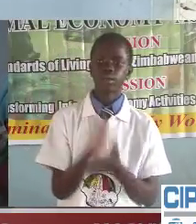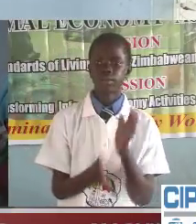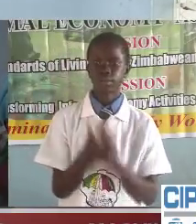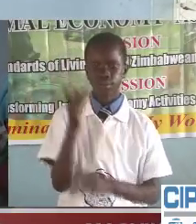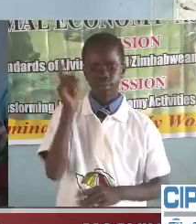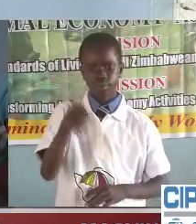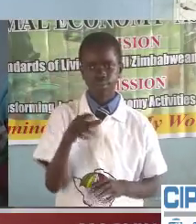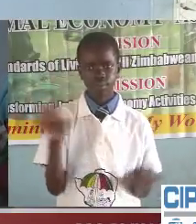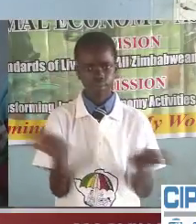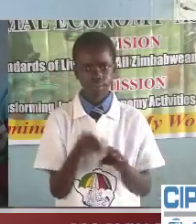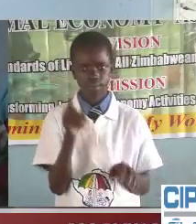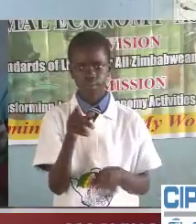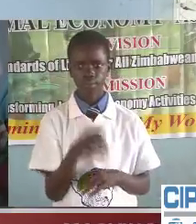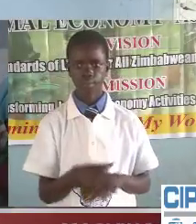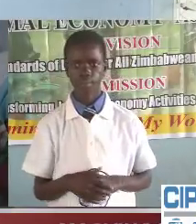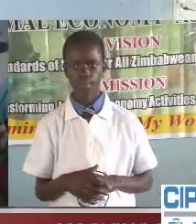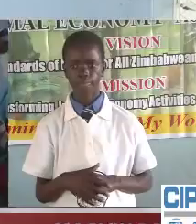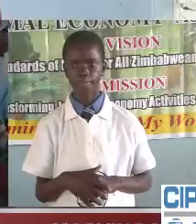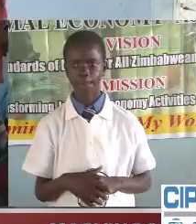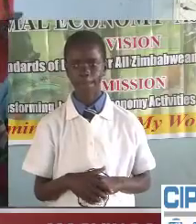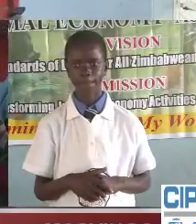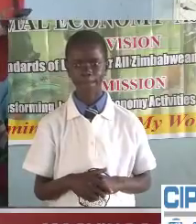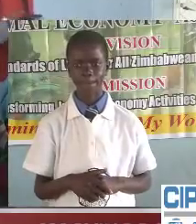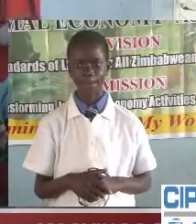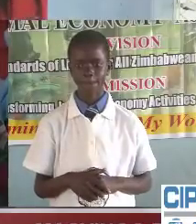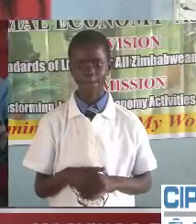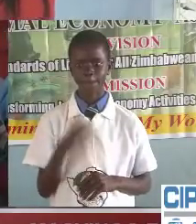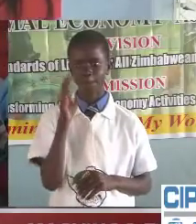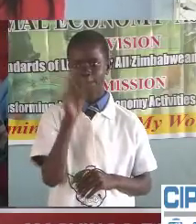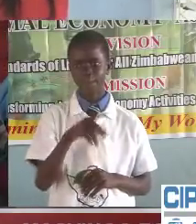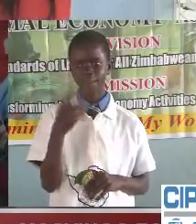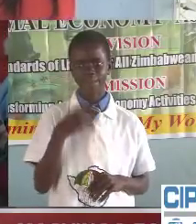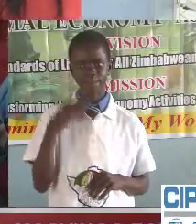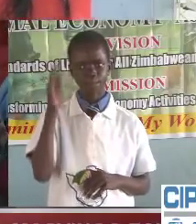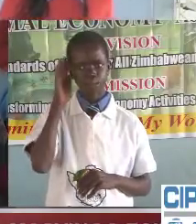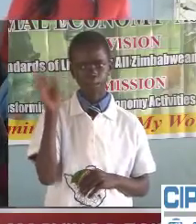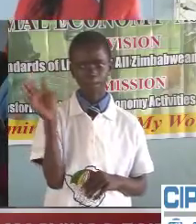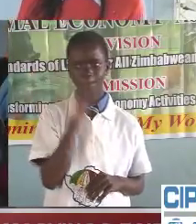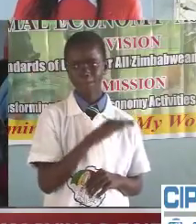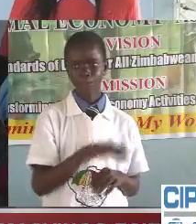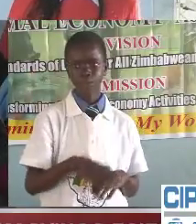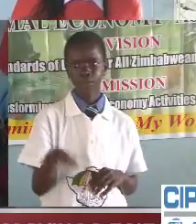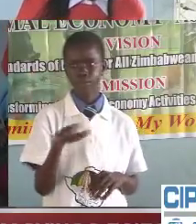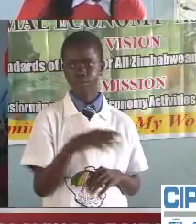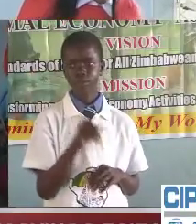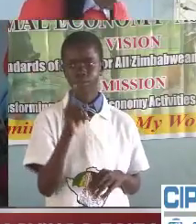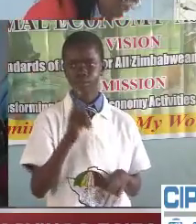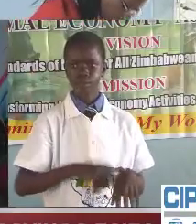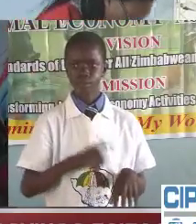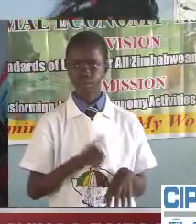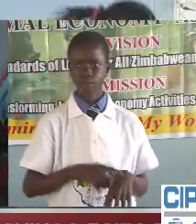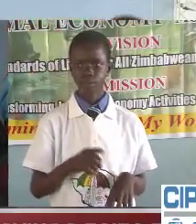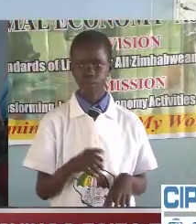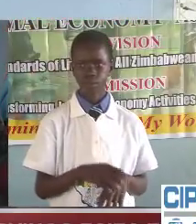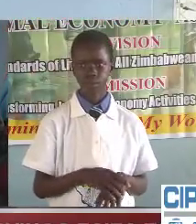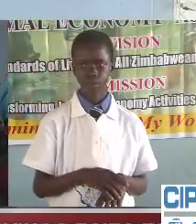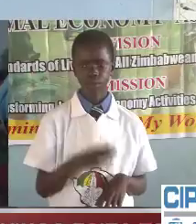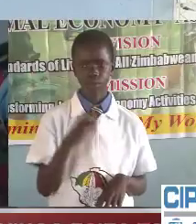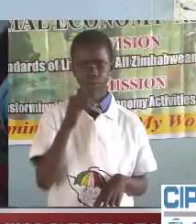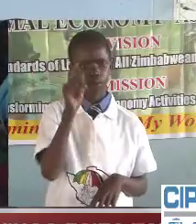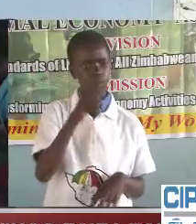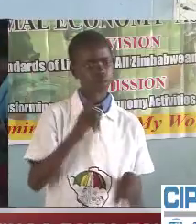kuto dini ndichitovata pavharanda ndichitengesa. Dzimwe nguva ndotoya ndototsikirwa matomatisi